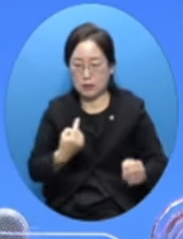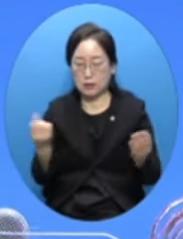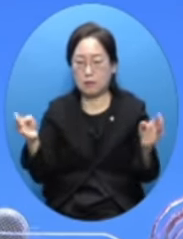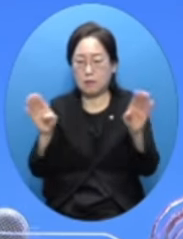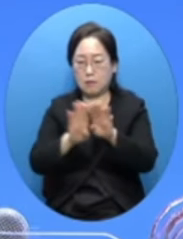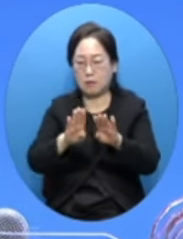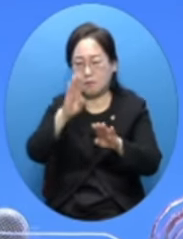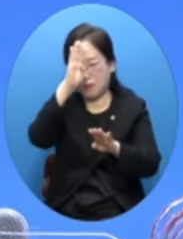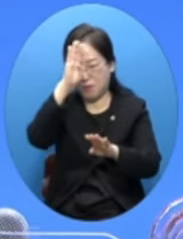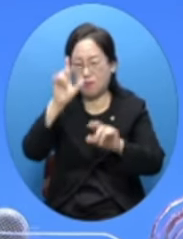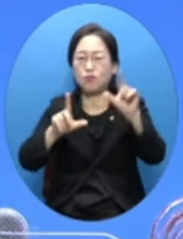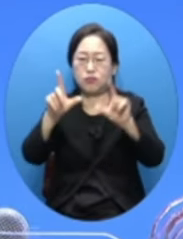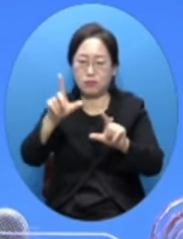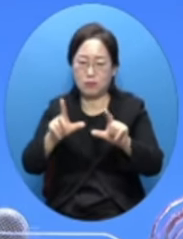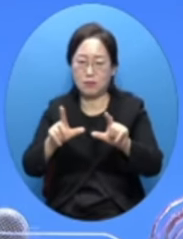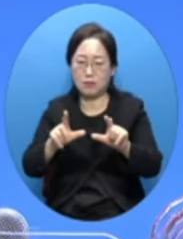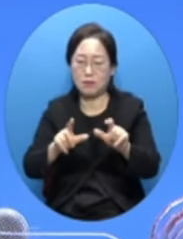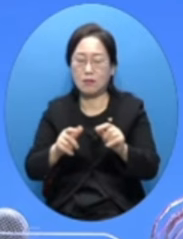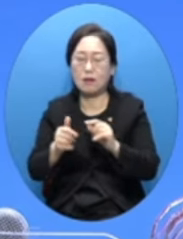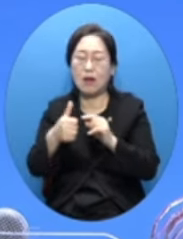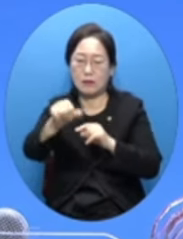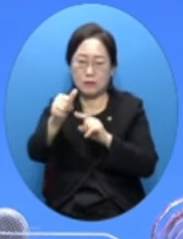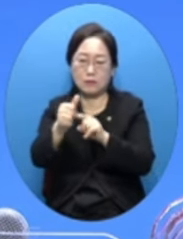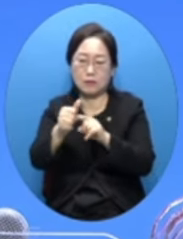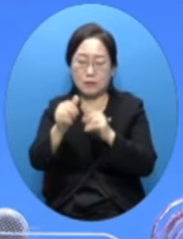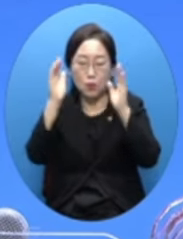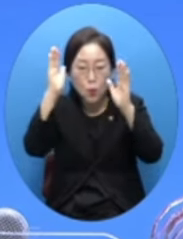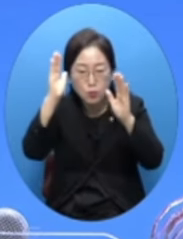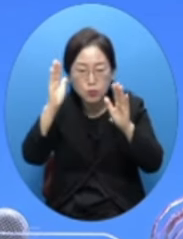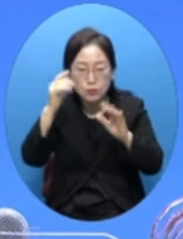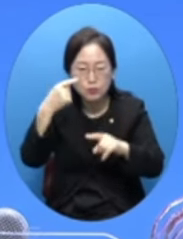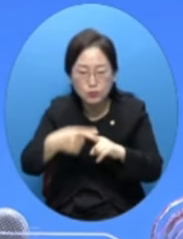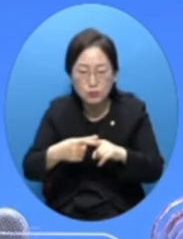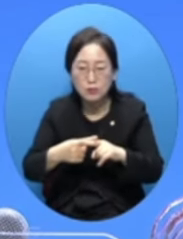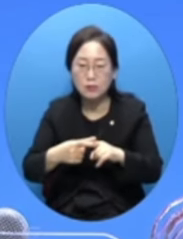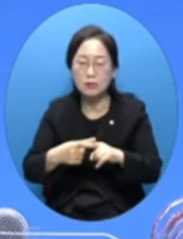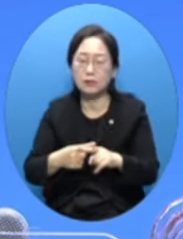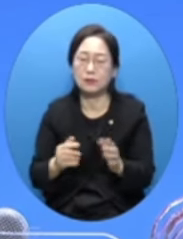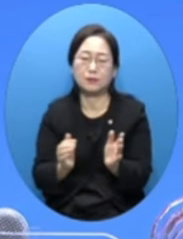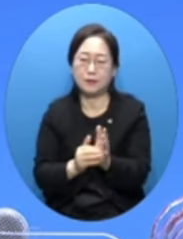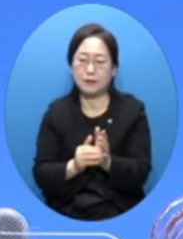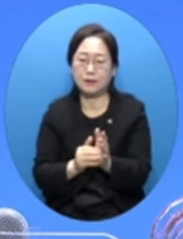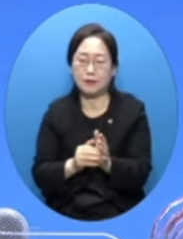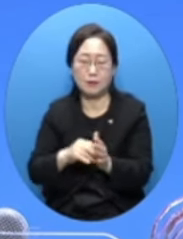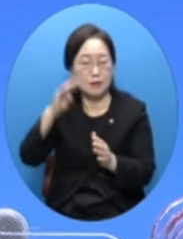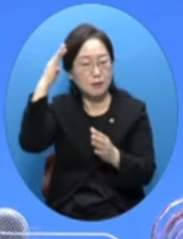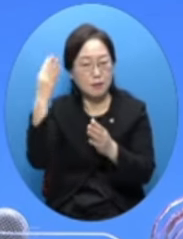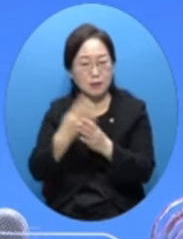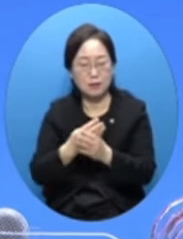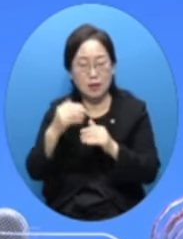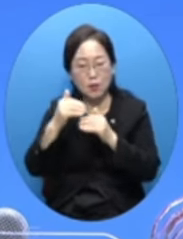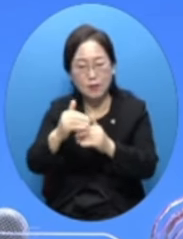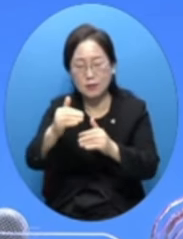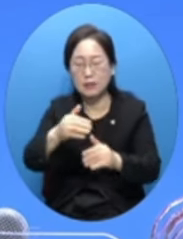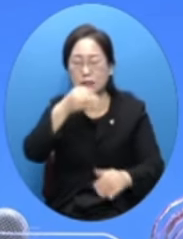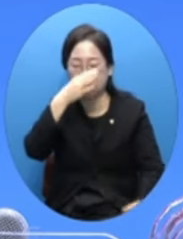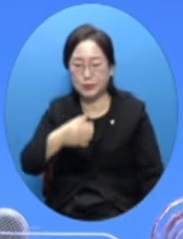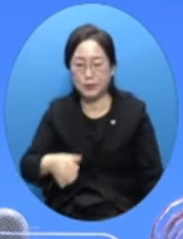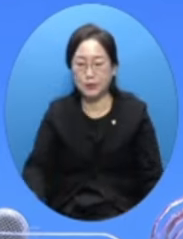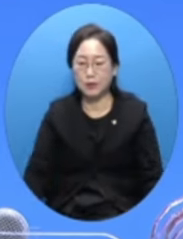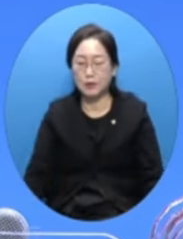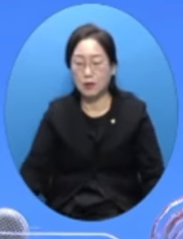공부도 계속할 수가 없었습니다. 박사과정을 중간에 멈춰야 되고 자기를 믿고 후원해 준 교회와